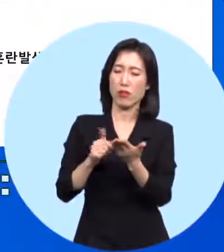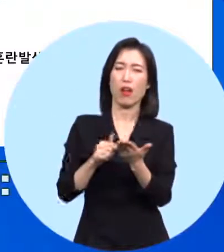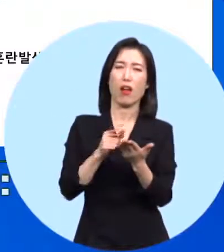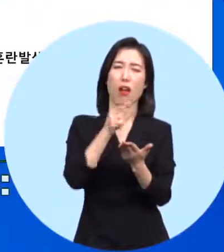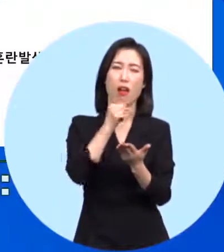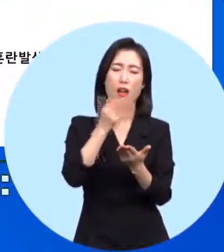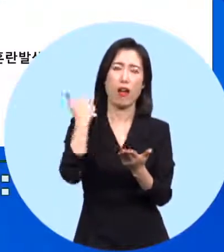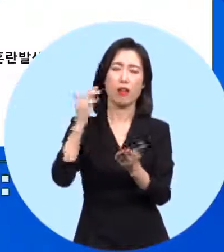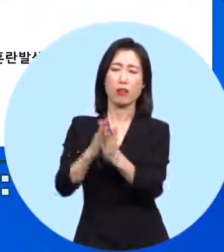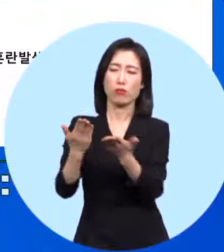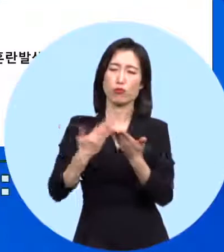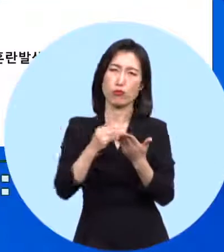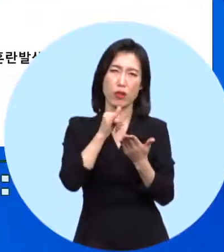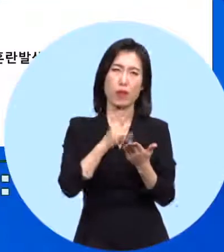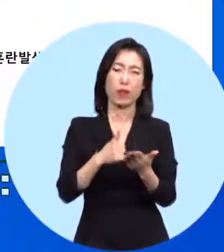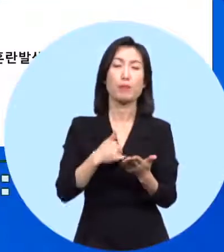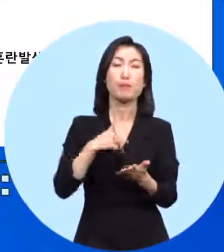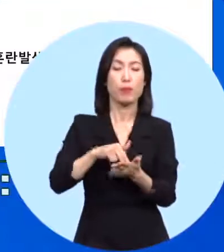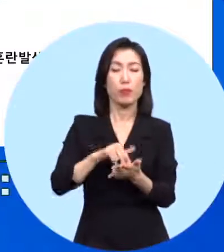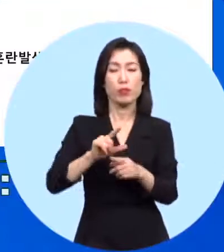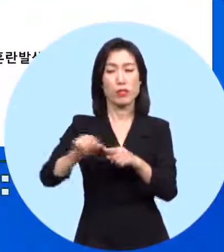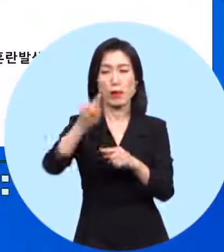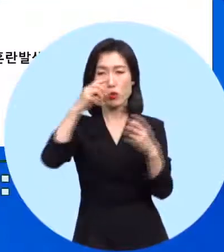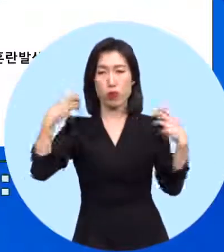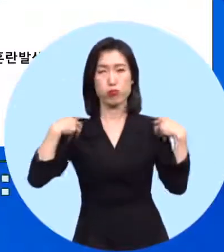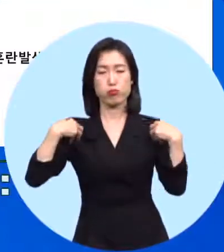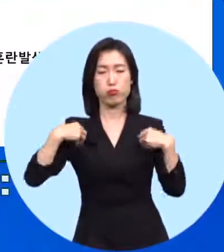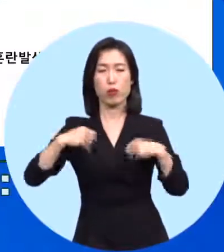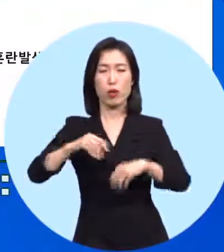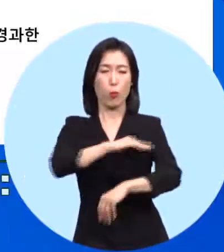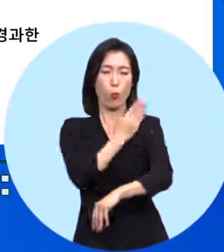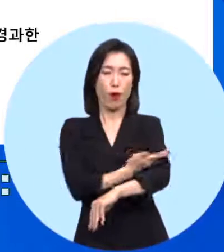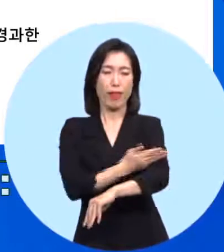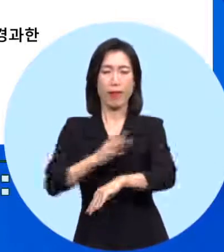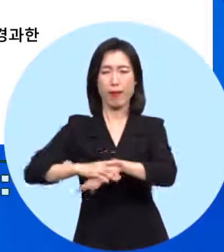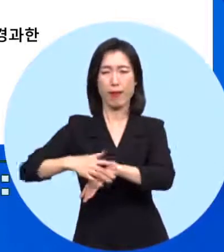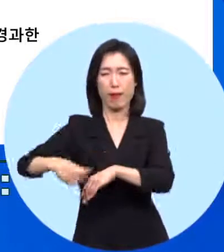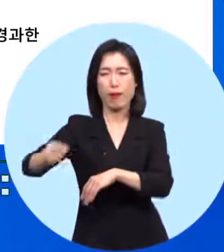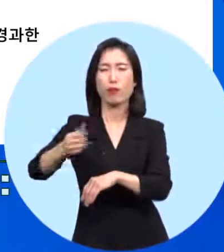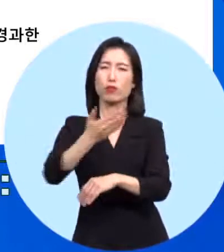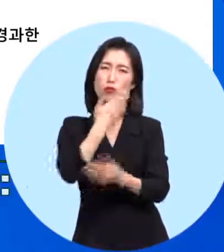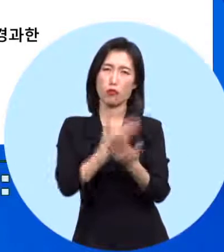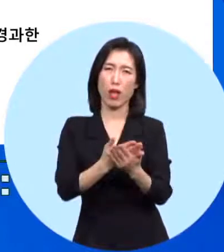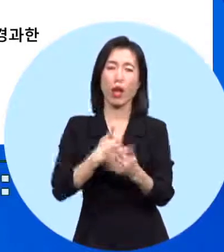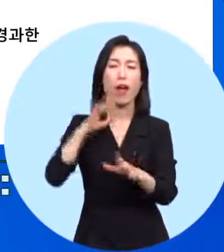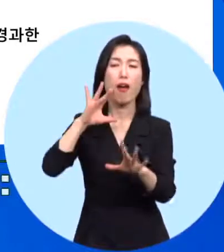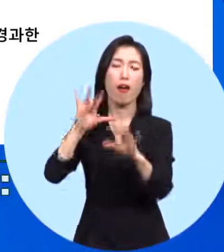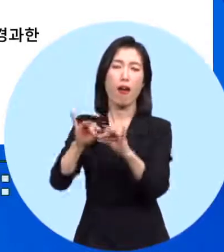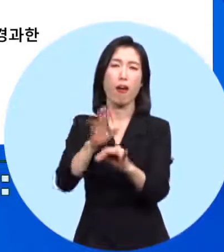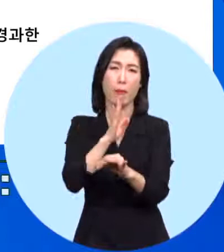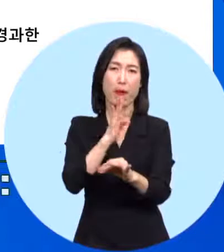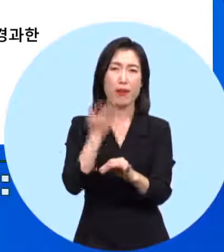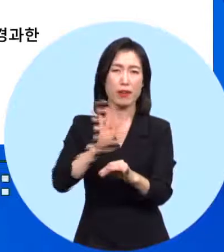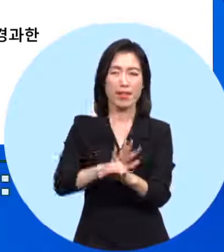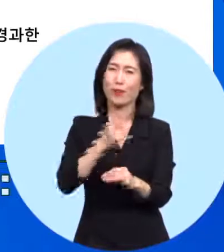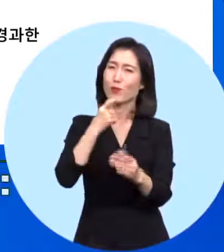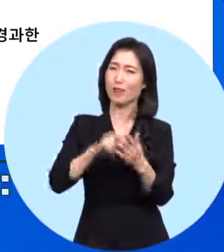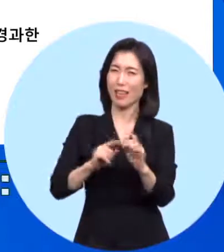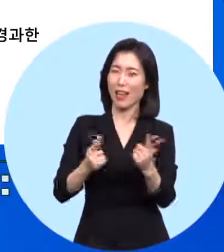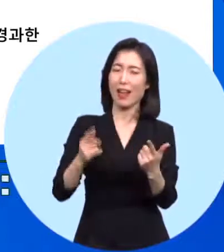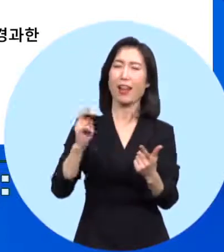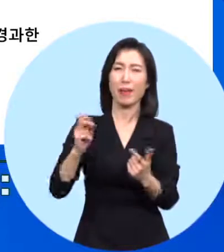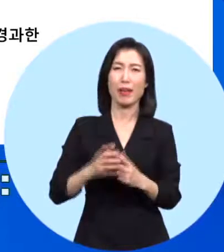것은 저도 바랍니다. 그러나 쉽지는 않을 거다 하는 겁니다. 그래서 저는 이렇게 명칭을